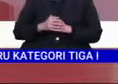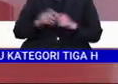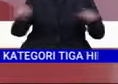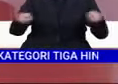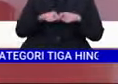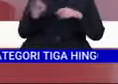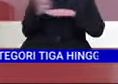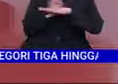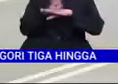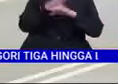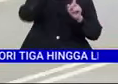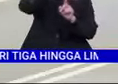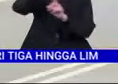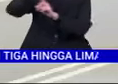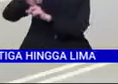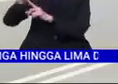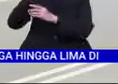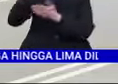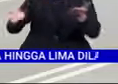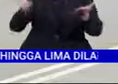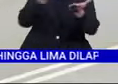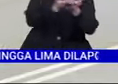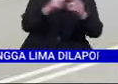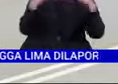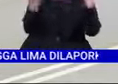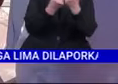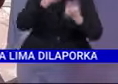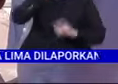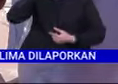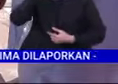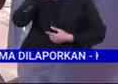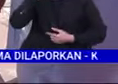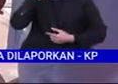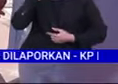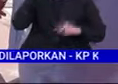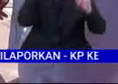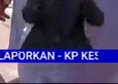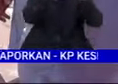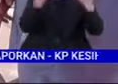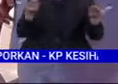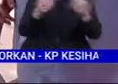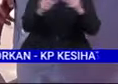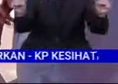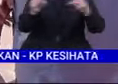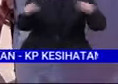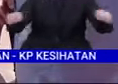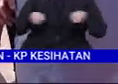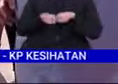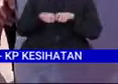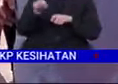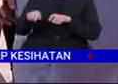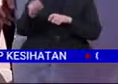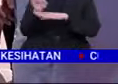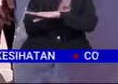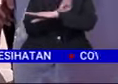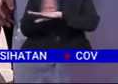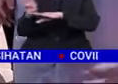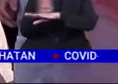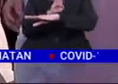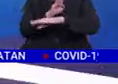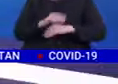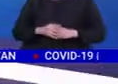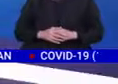berkenaan yang ditempatkan di Jalan Kelapa Gading tawarkan kepada golongan beliau tempatan dengan tujuan menyediakan ruang kepada mereka untuk